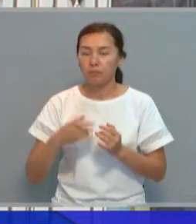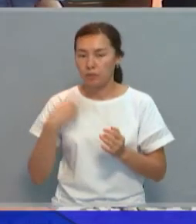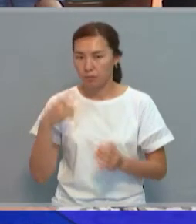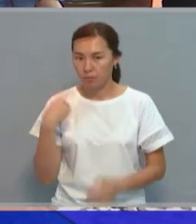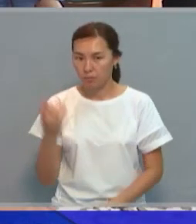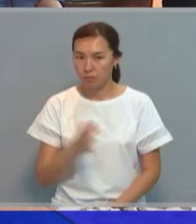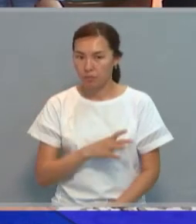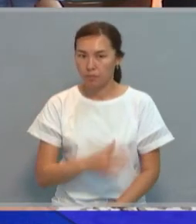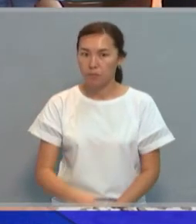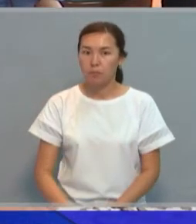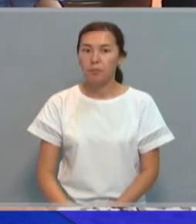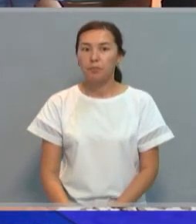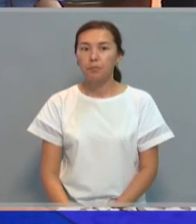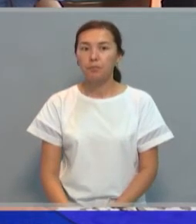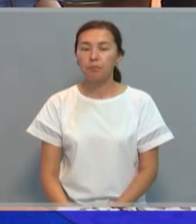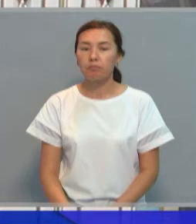де тоқталды.